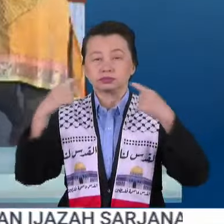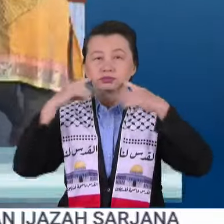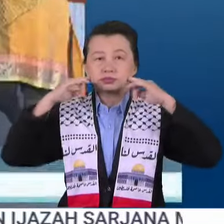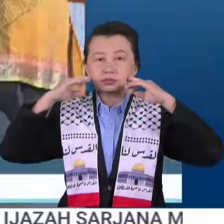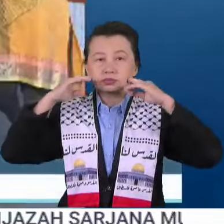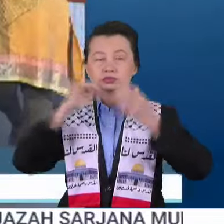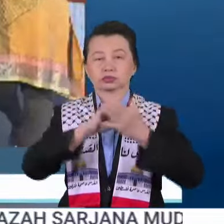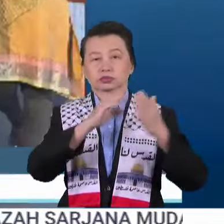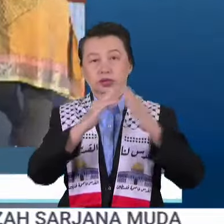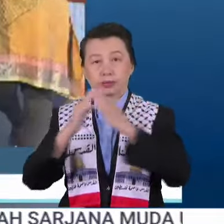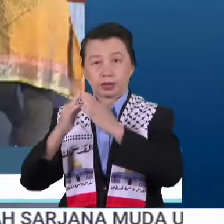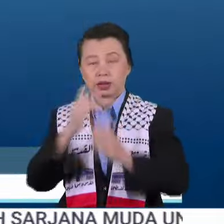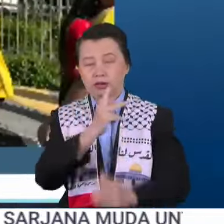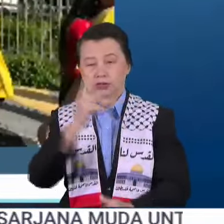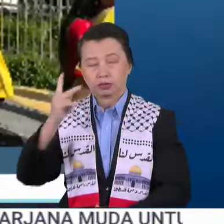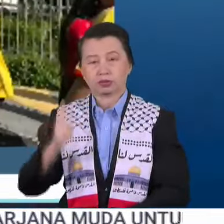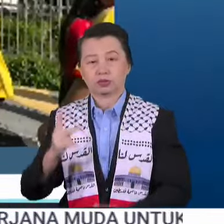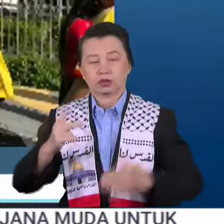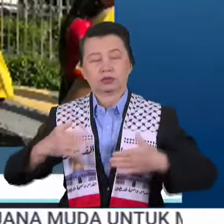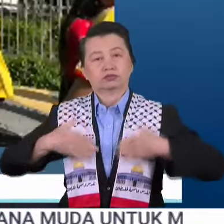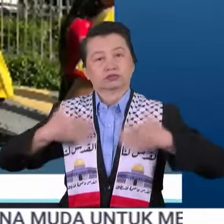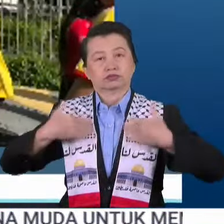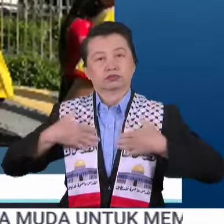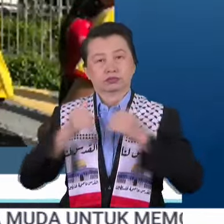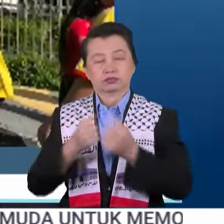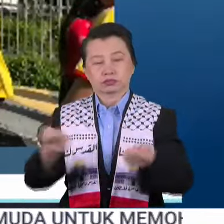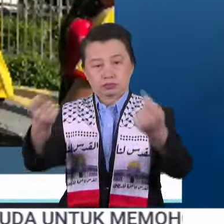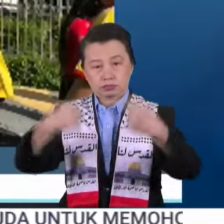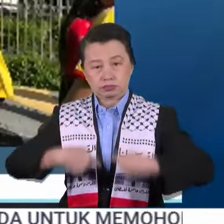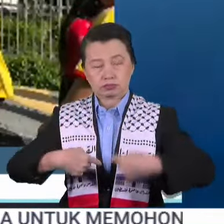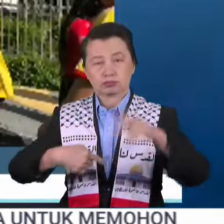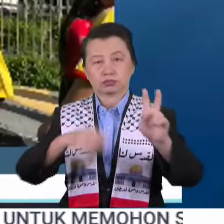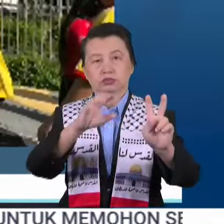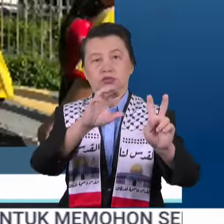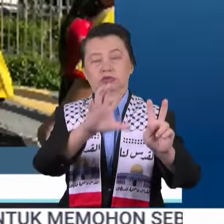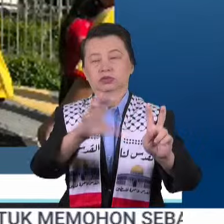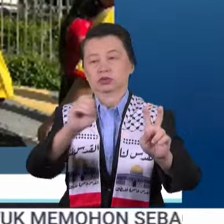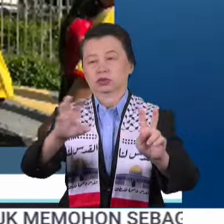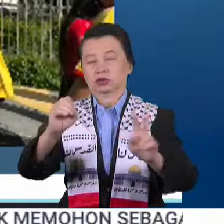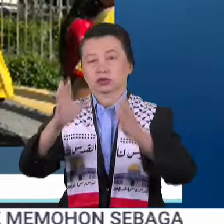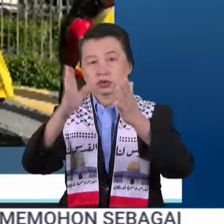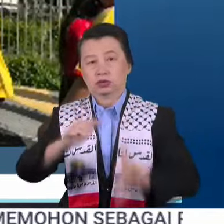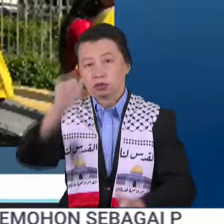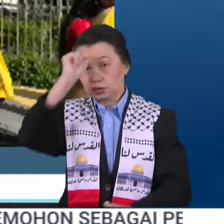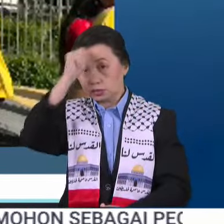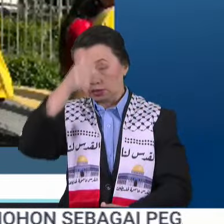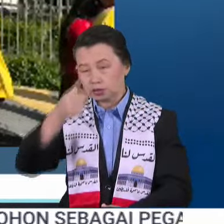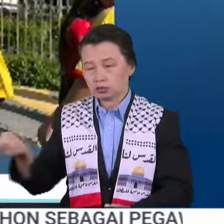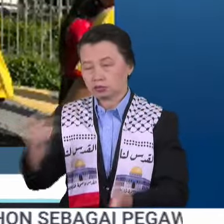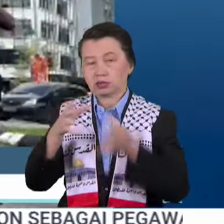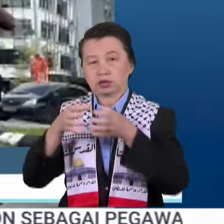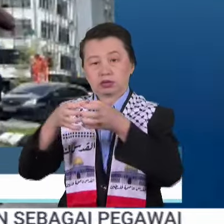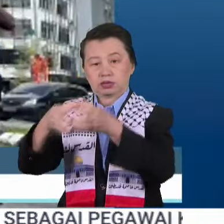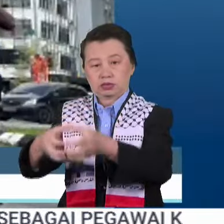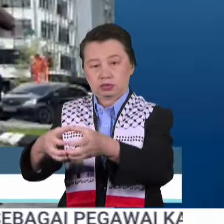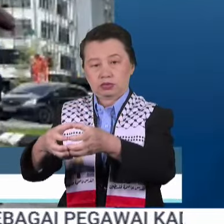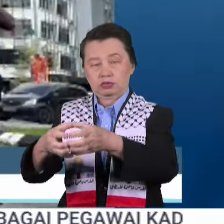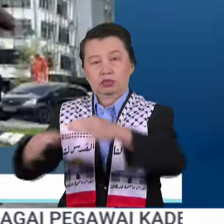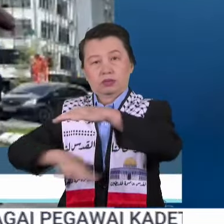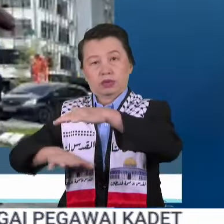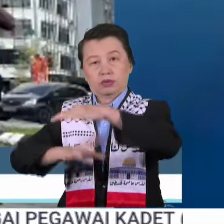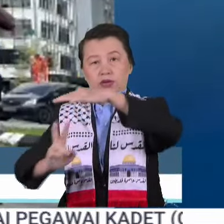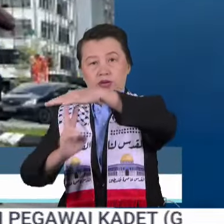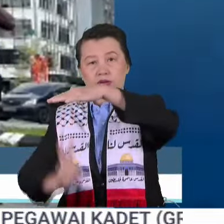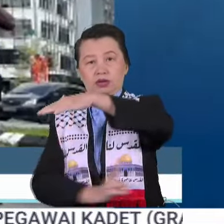Sambutan Thai Pusam di Bandaraya Kuching juga meriah dengan kehadiran kira-kira lebih 200 penganut Hindu. Mereka berkumpul di bawah perkarangan